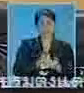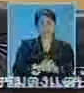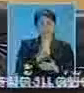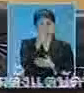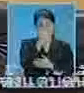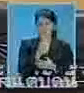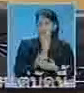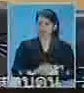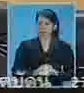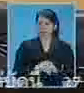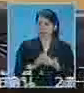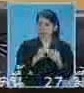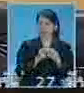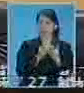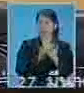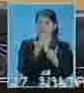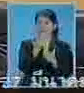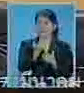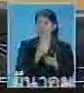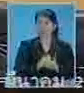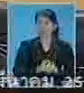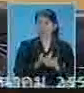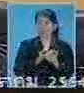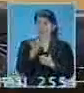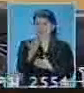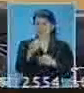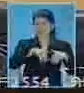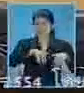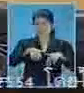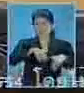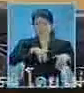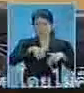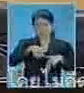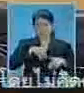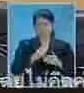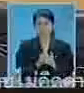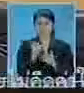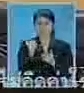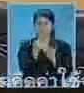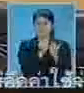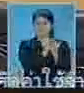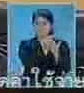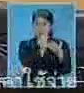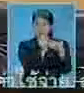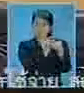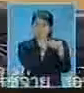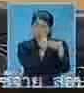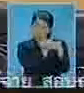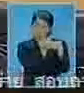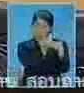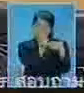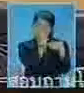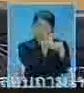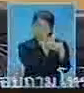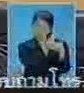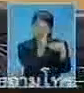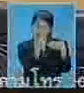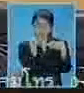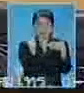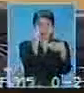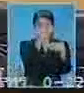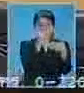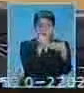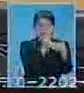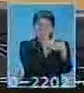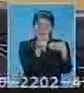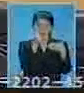าเชื่อแต่ว่าตอนที่ซื้อสลากเนี่ยประชาชนส่วนใหญ่เขาก็จะเลือกเบอร์นะครับก็แล้วแต่ว่าคืนก่อน